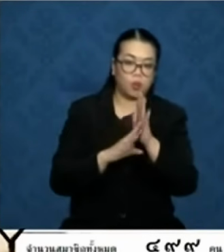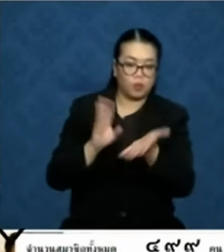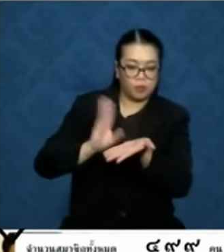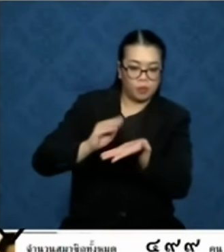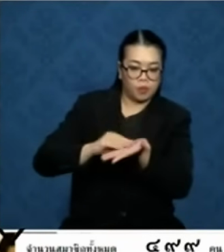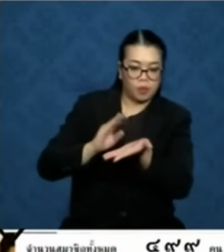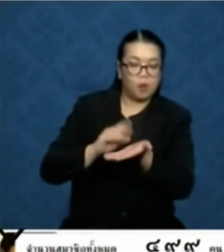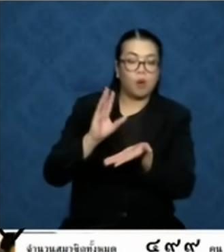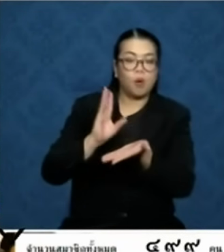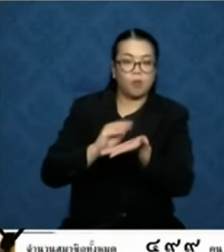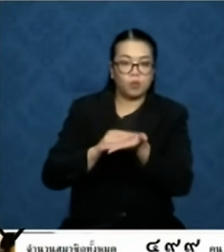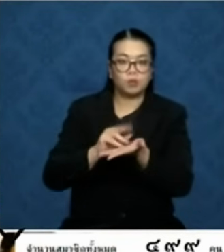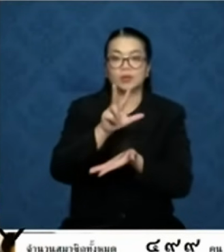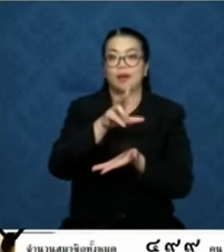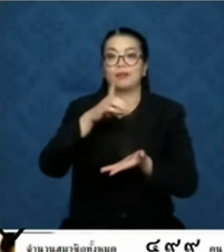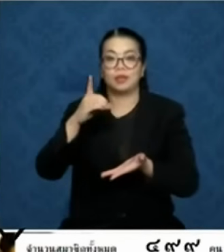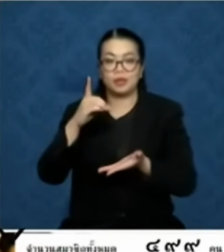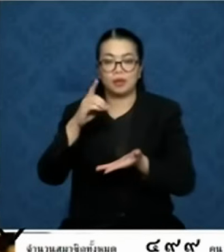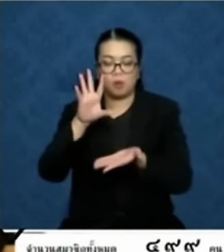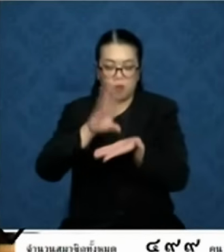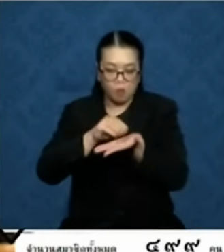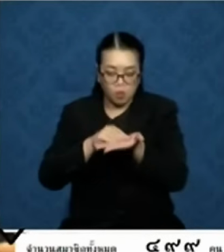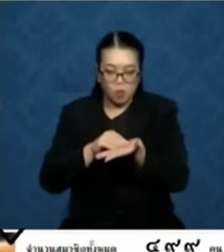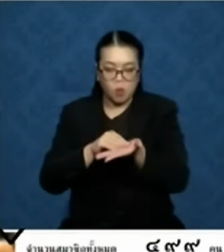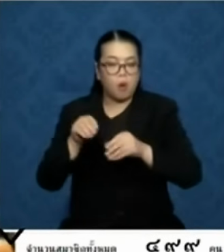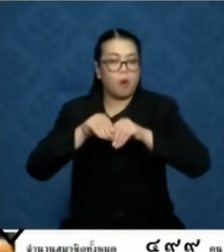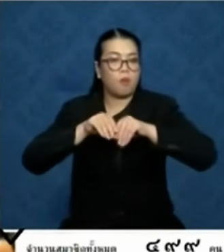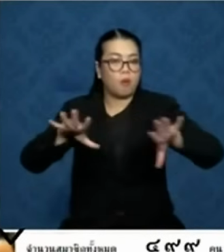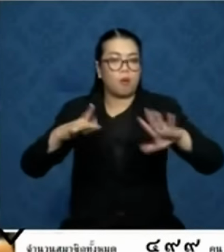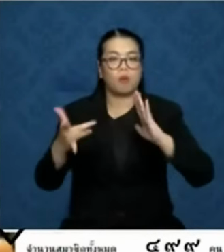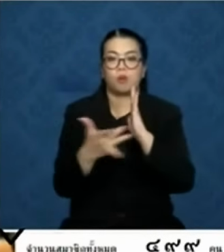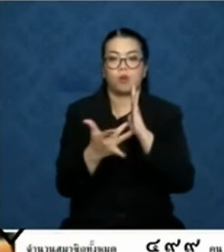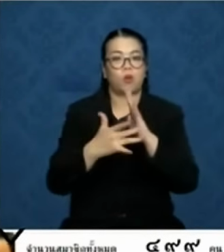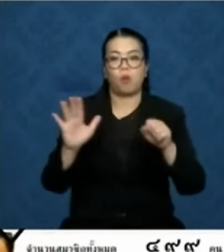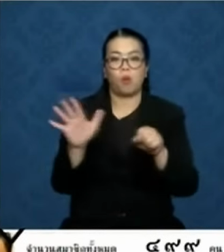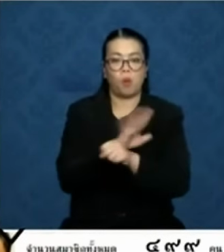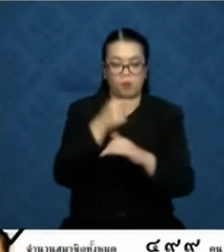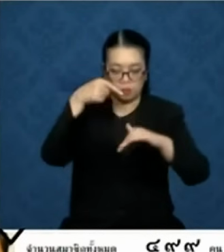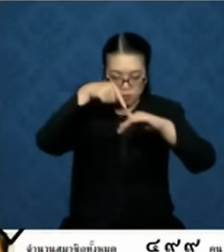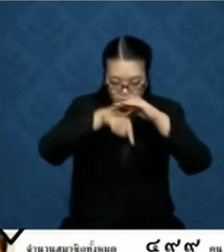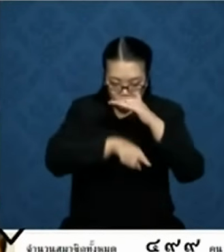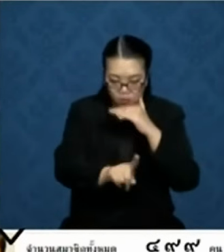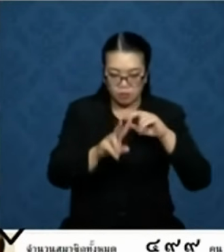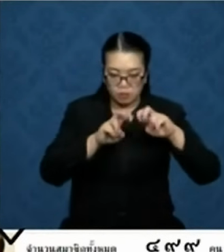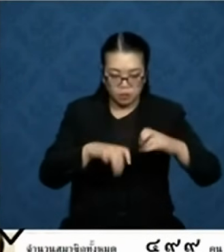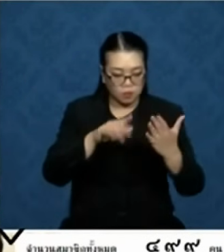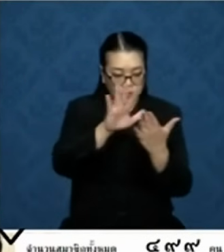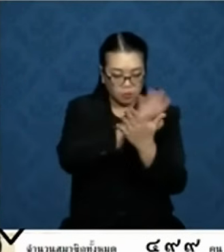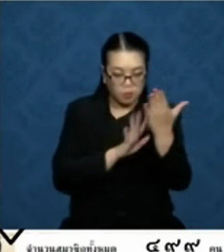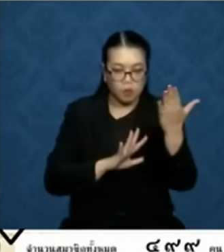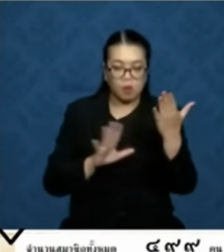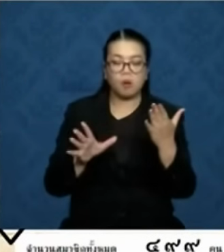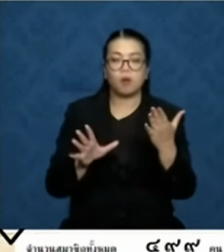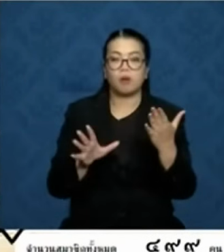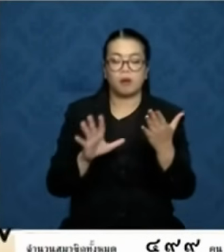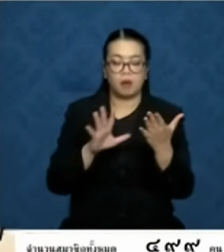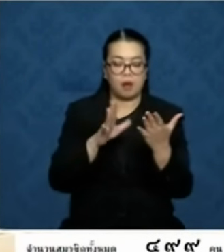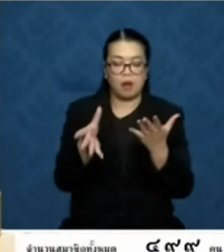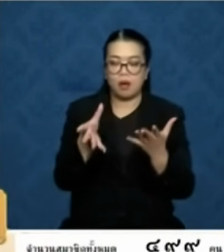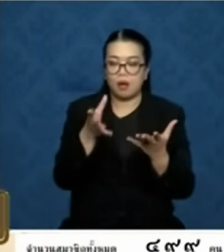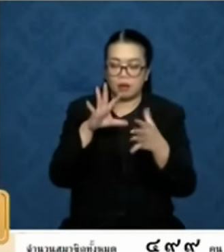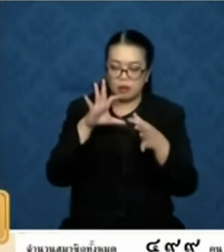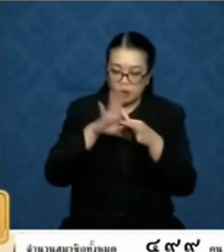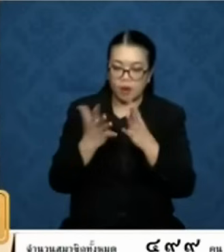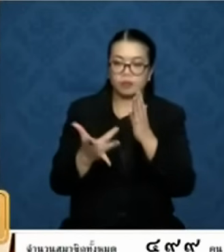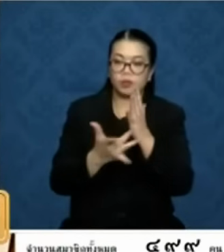3มิติเหมือนดิจิตอลเชิงพื้นที่เพื่อรองรับ Metaverse ยกระดับผลิตภ